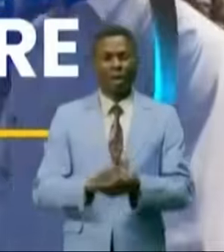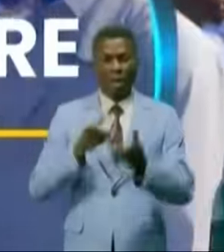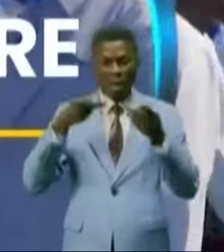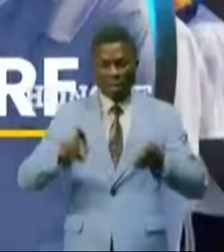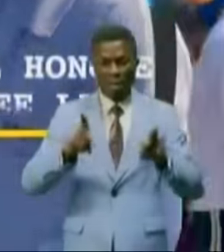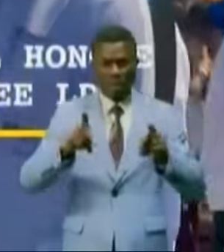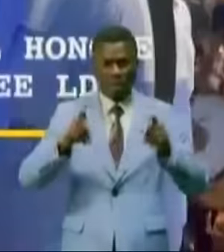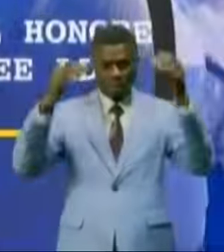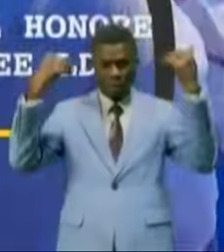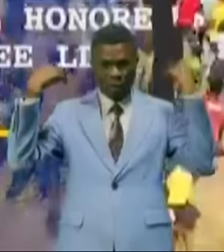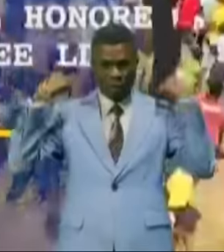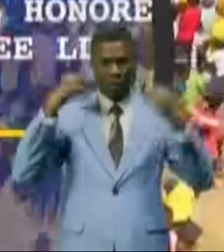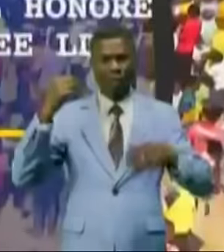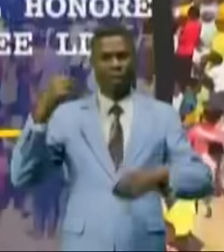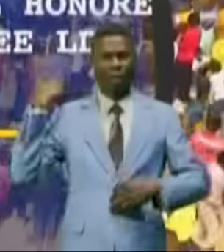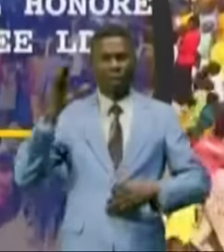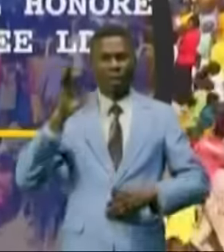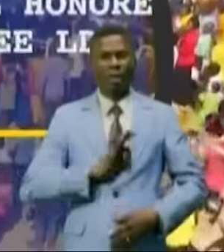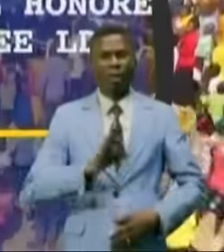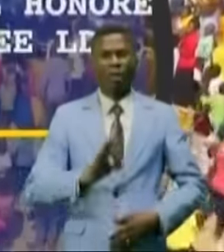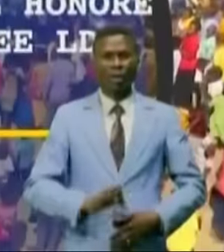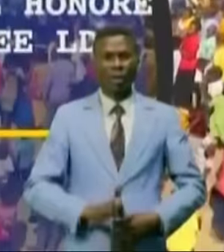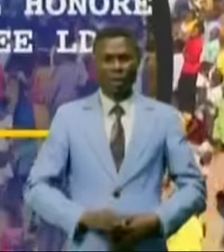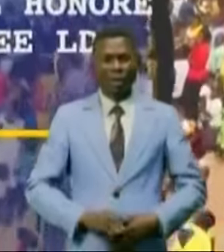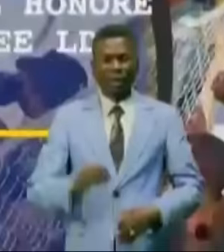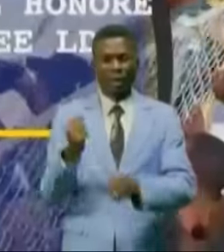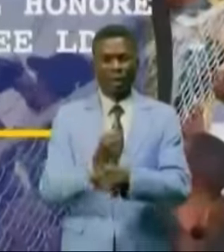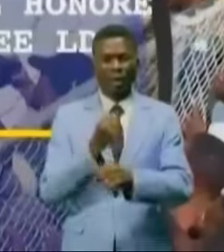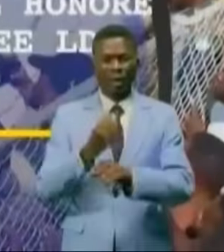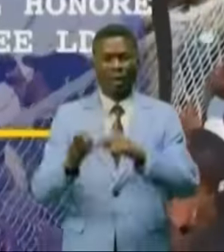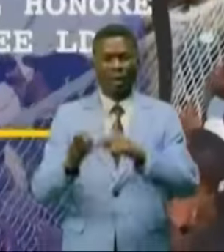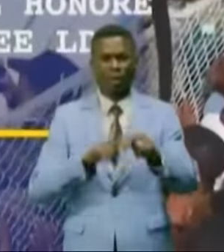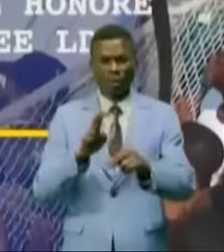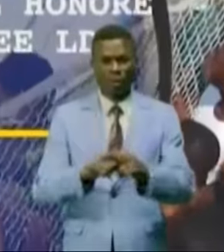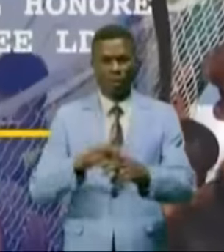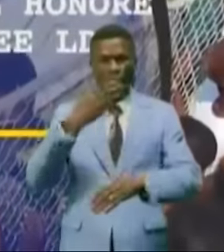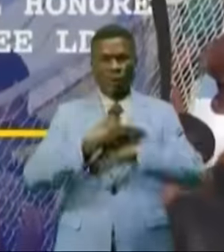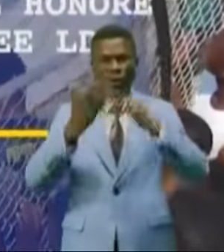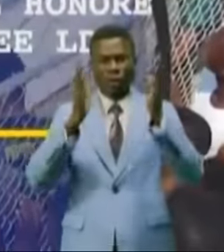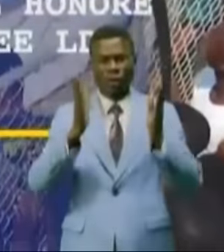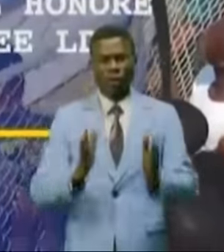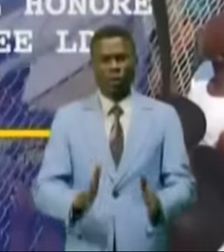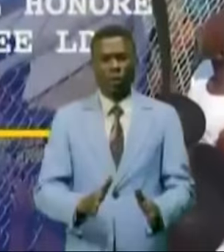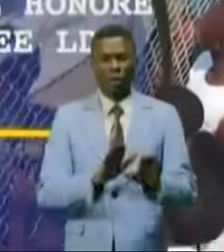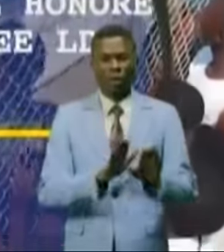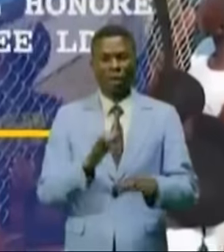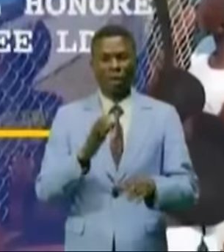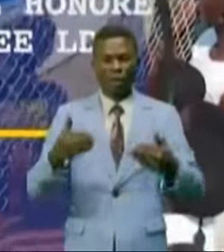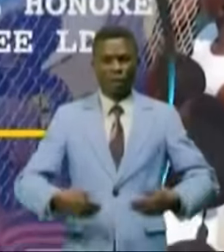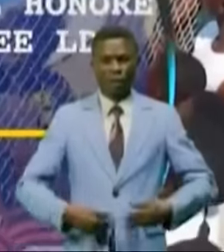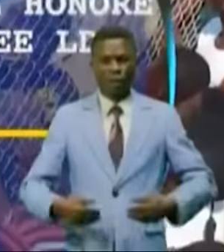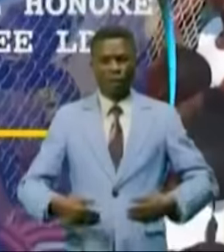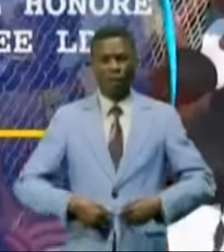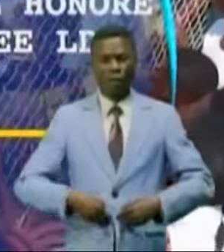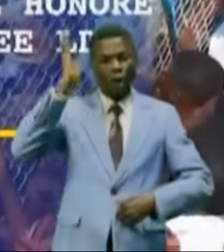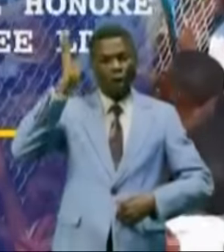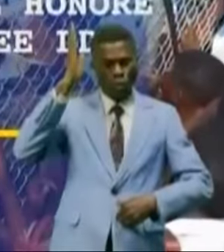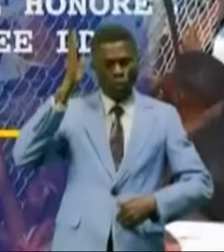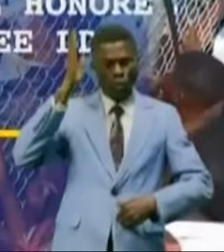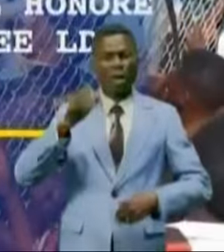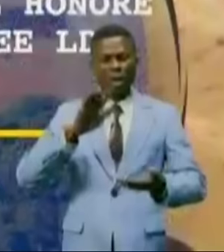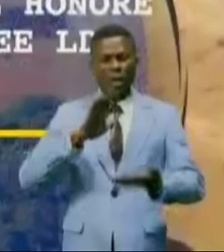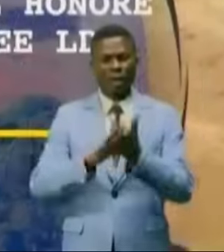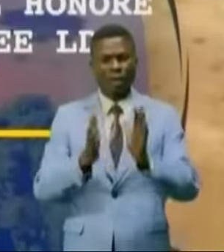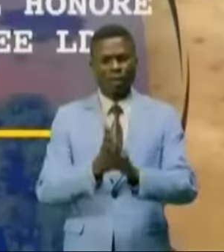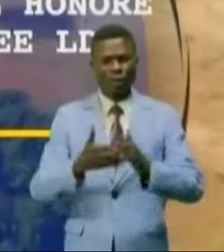congolais, Félix-Antoine Tshisekedi, le service national et ses bâtisseurs, entendaient d'anciens jeunes inciviques appelés Kuluna,